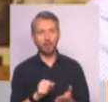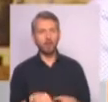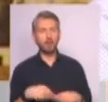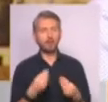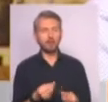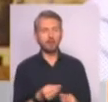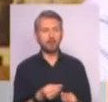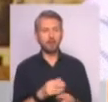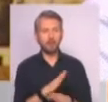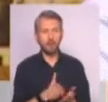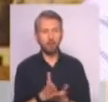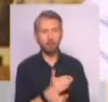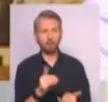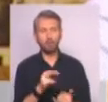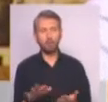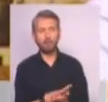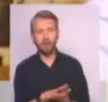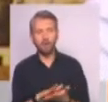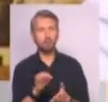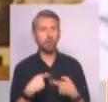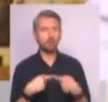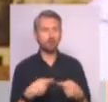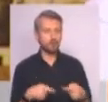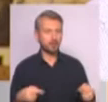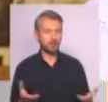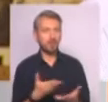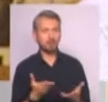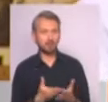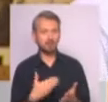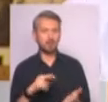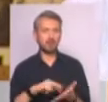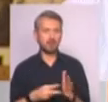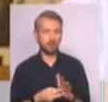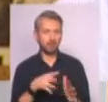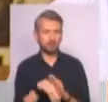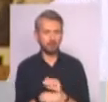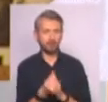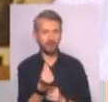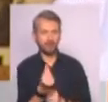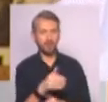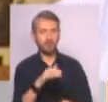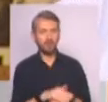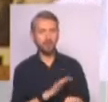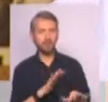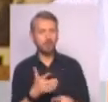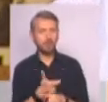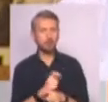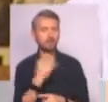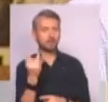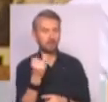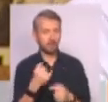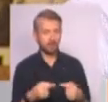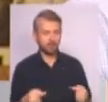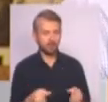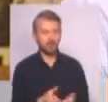по прибиранню, не надання послуг по іншим різним речам, які закладені наче в тарифі. Тобто, фактично відбувається доволі цікава річ. Тобто,